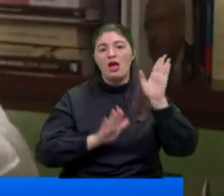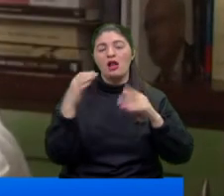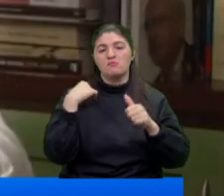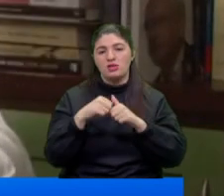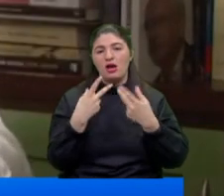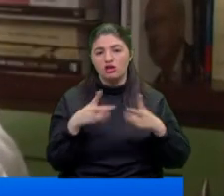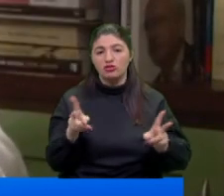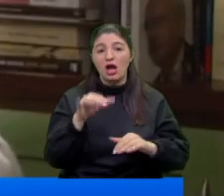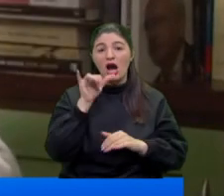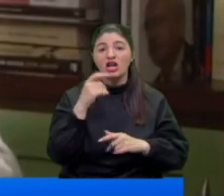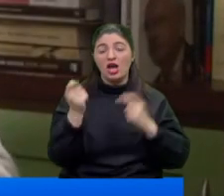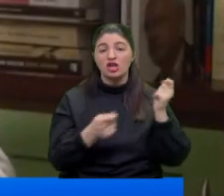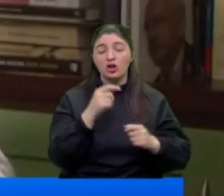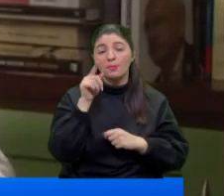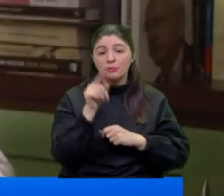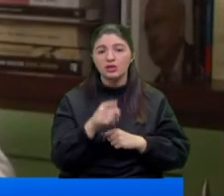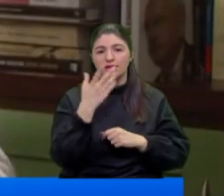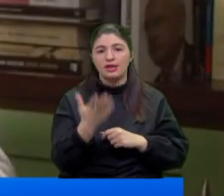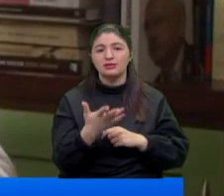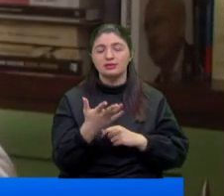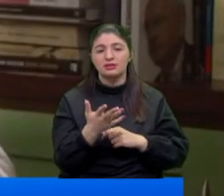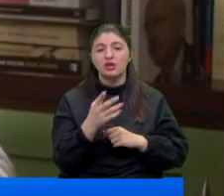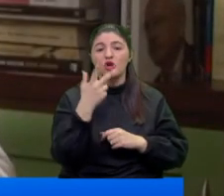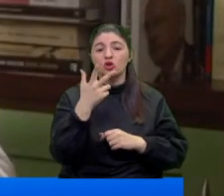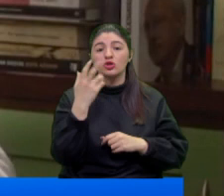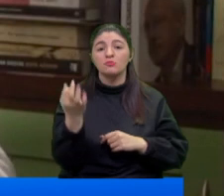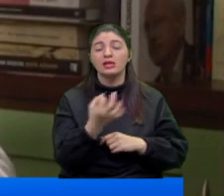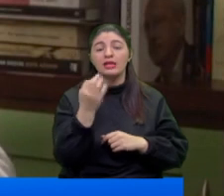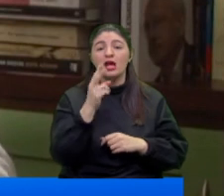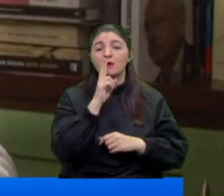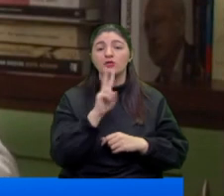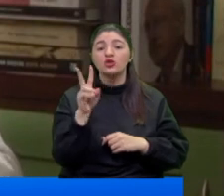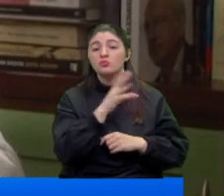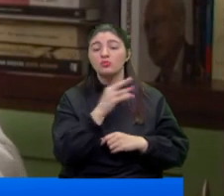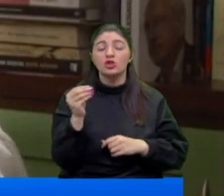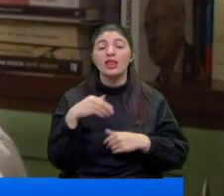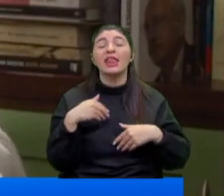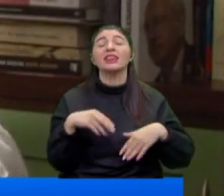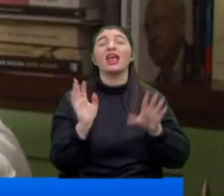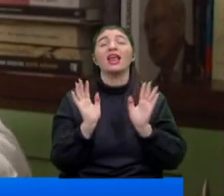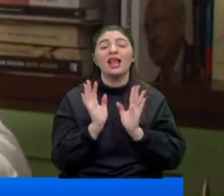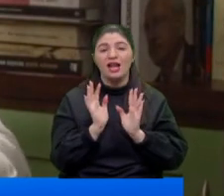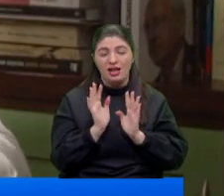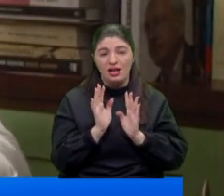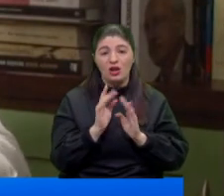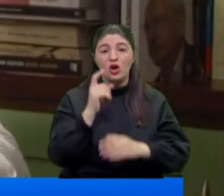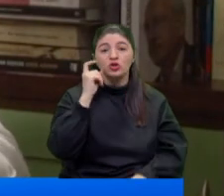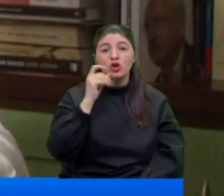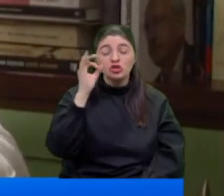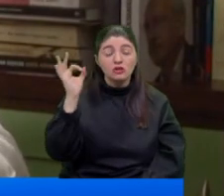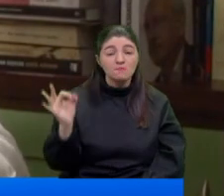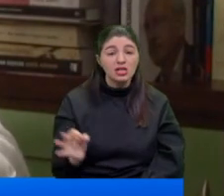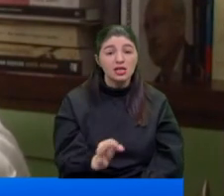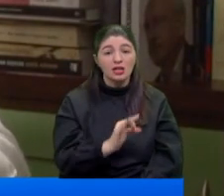açılır aynı iş bu kez 3 milyar 200 milyon a değil Build